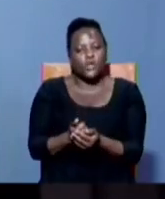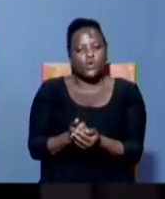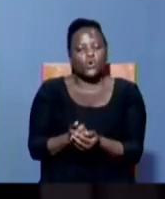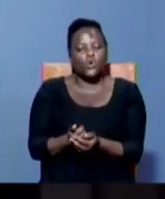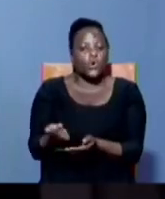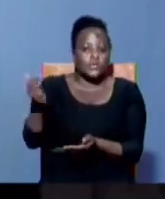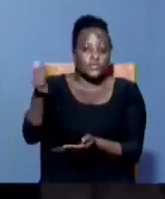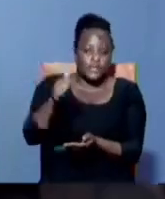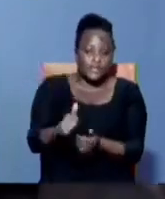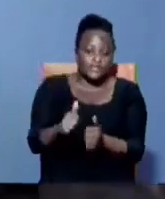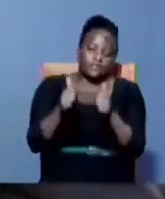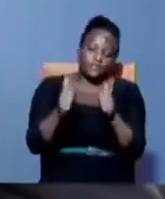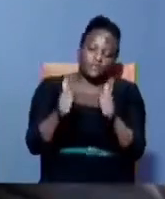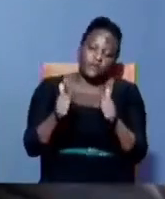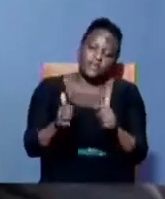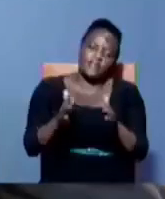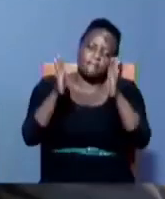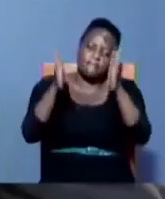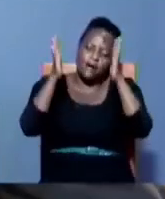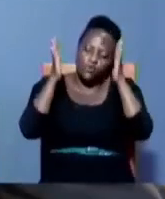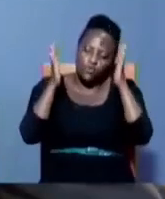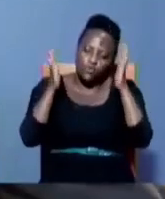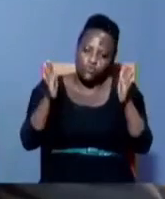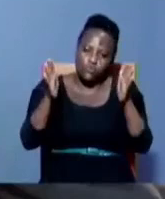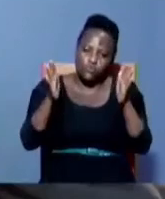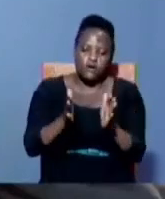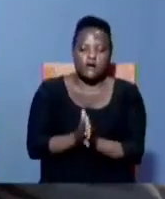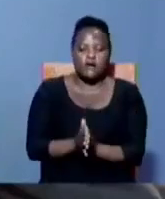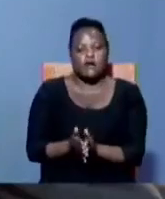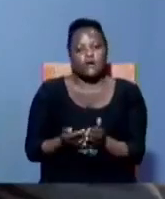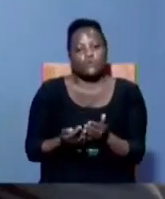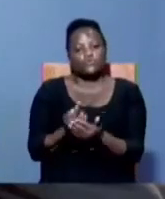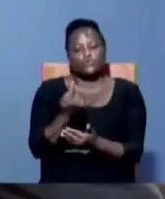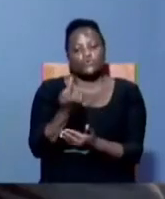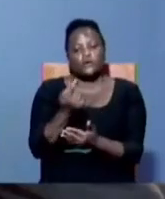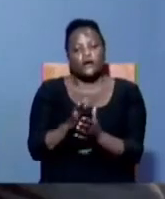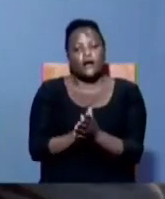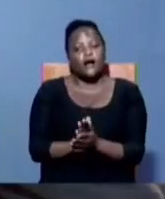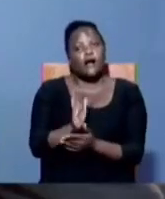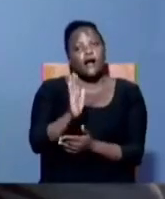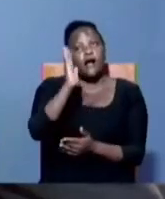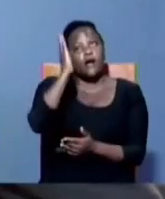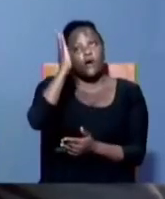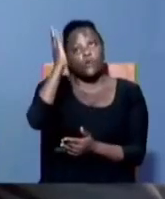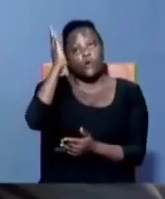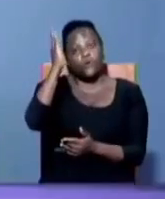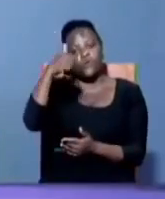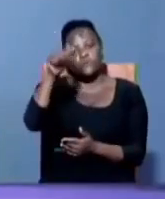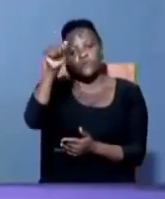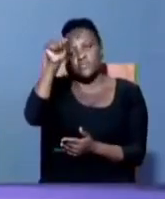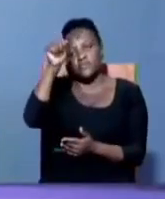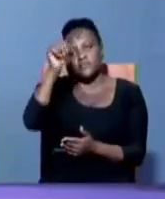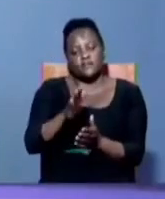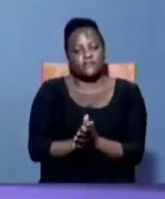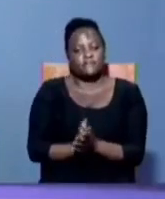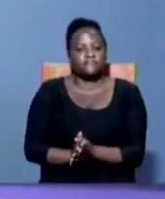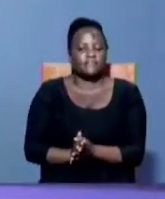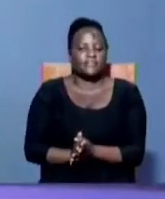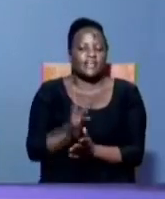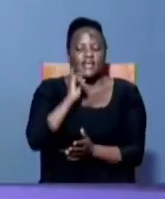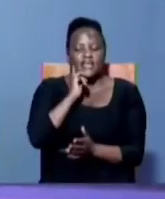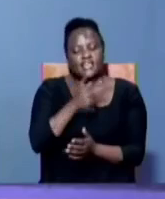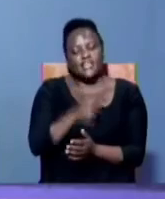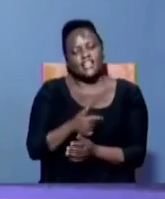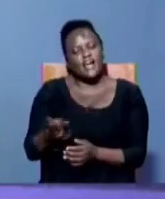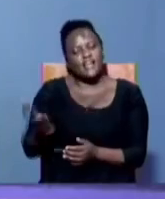utaleta matumaini makubwa kutoka kwako mwenyewe. Kila